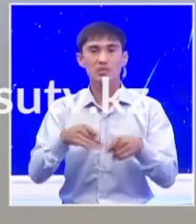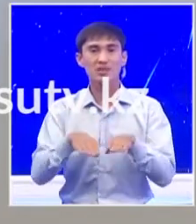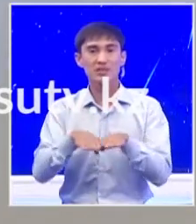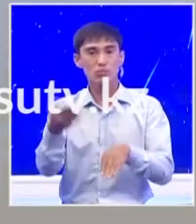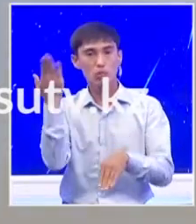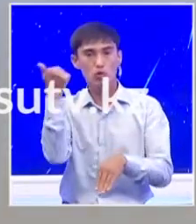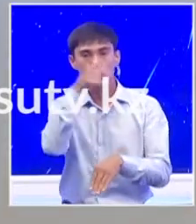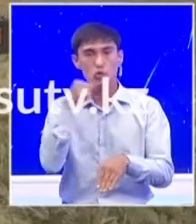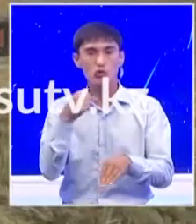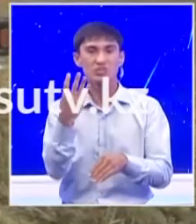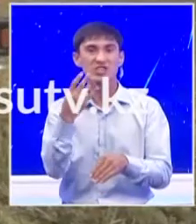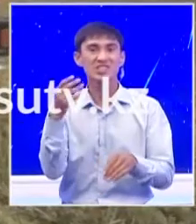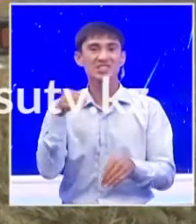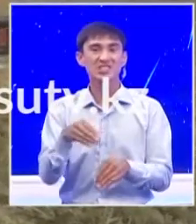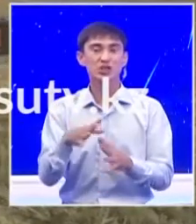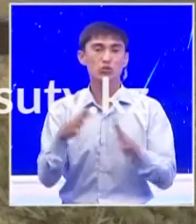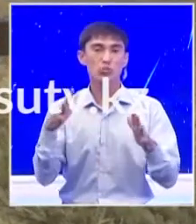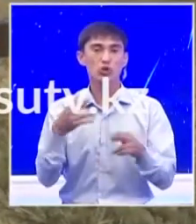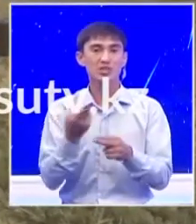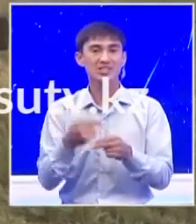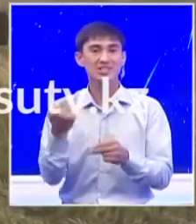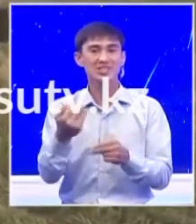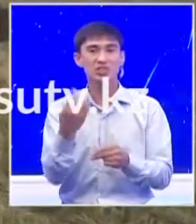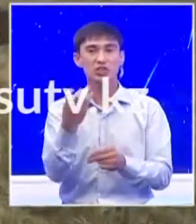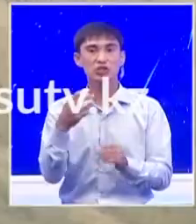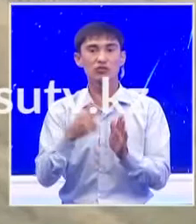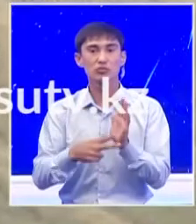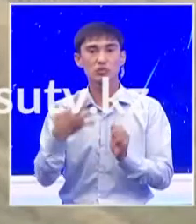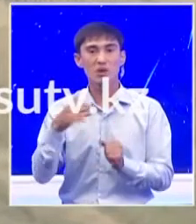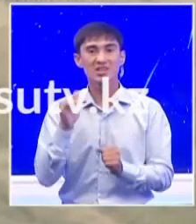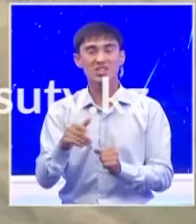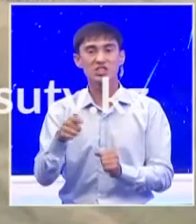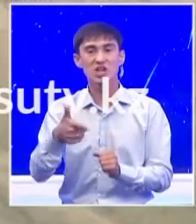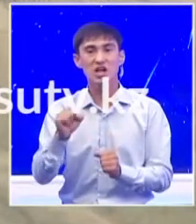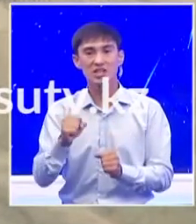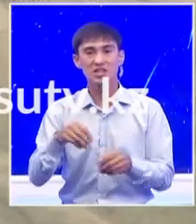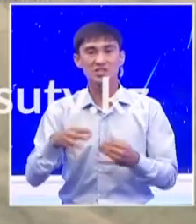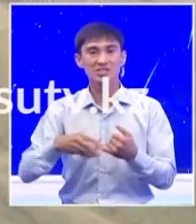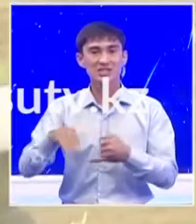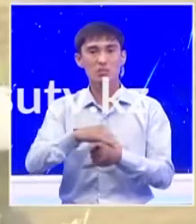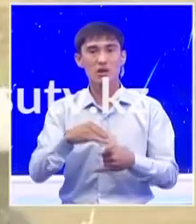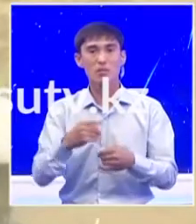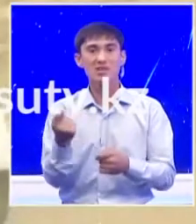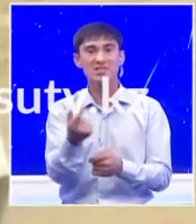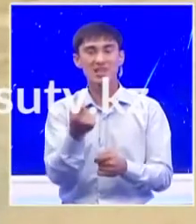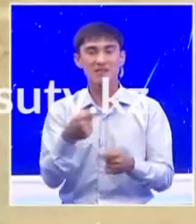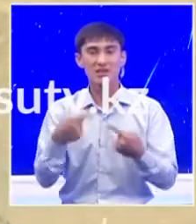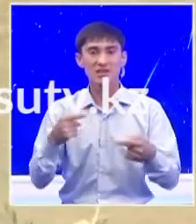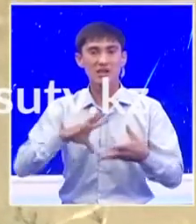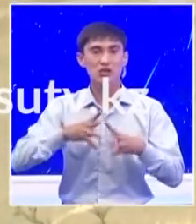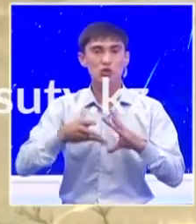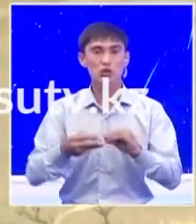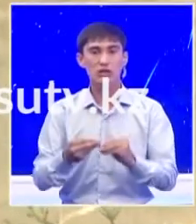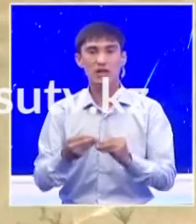это почти на 4 тысячи гектаров больше. Из них 485 тысяч гектаров земель отведены под зерновые. Таких